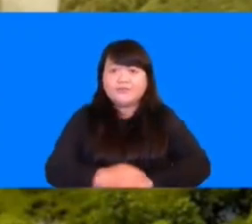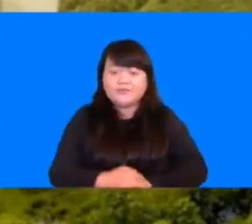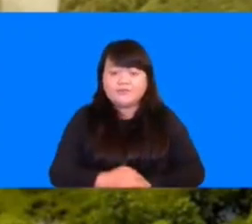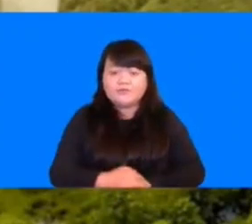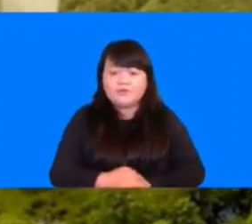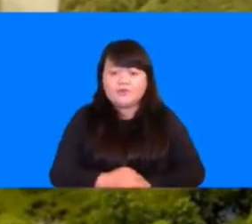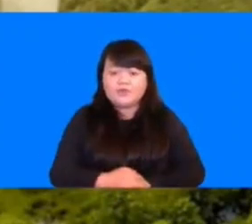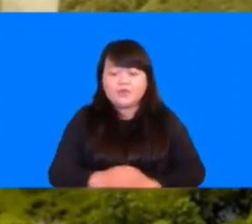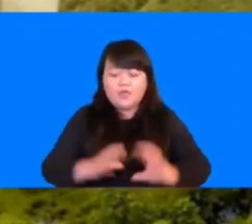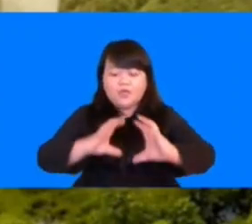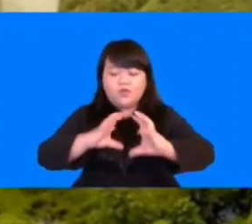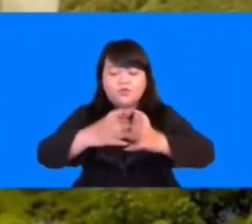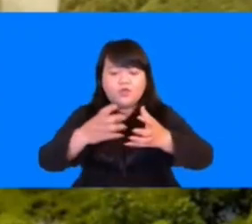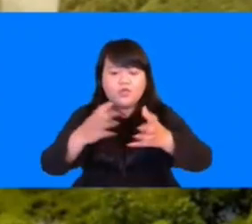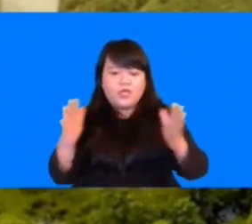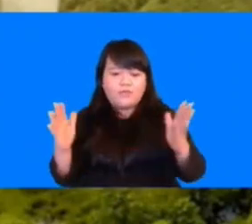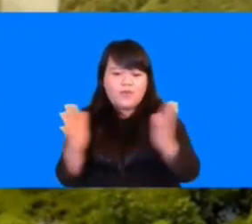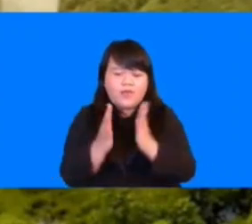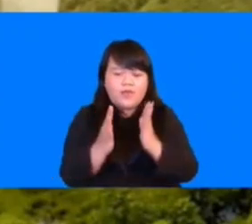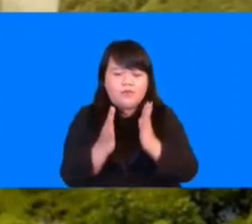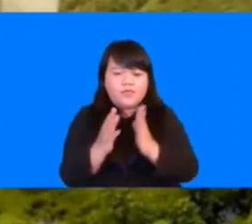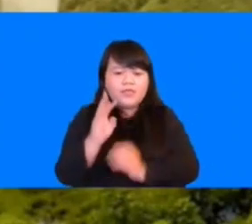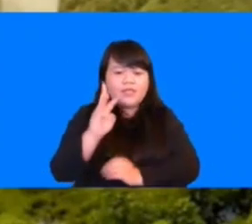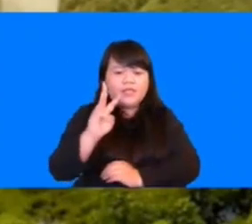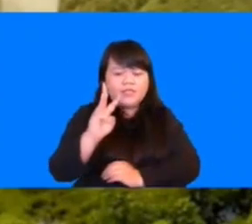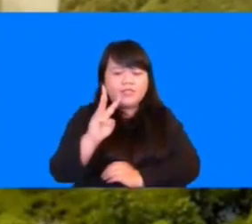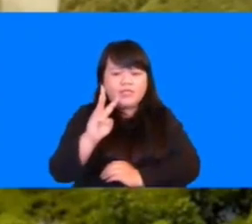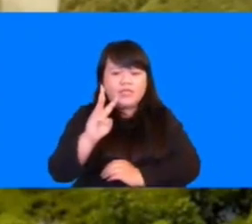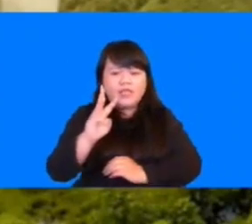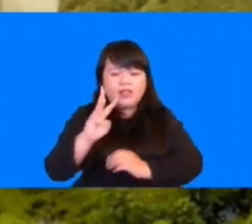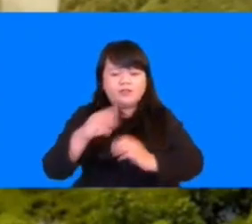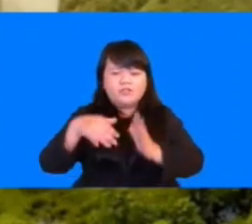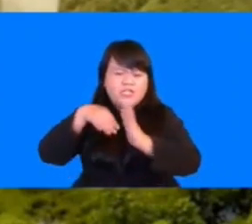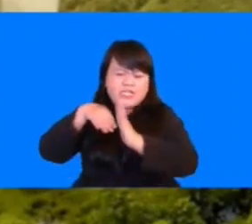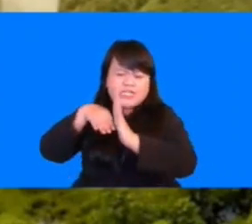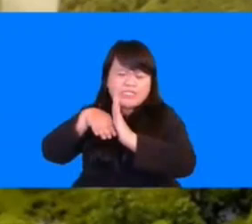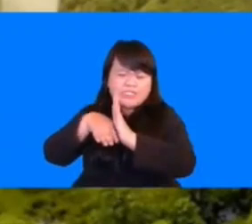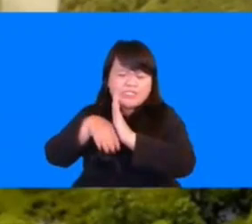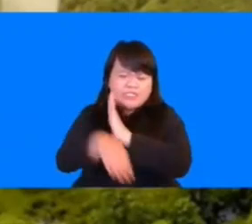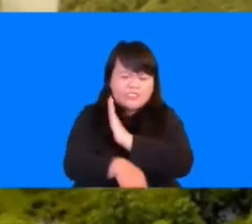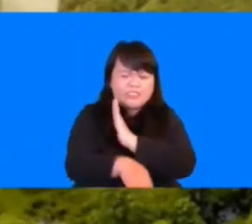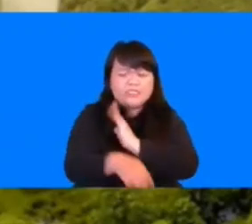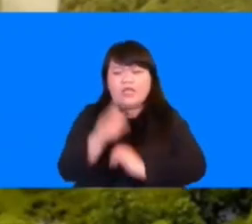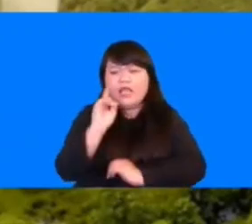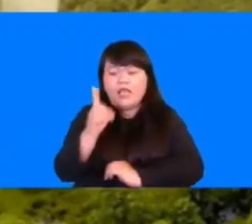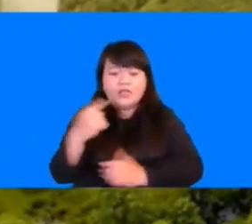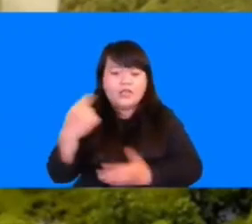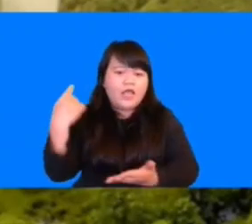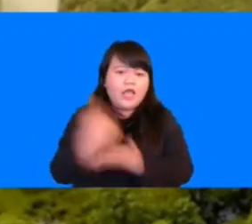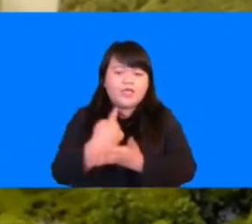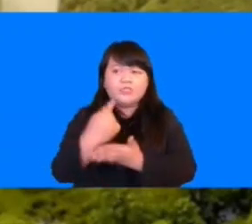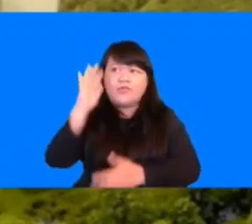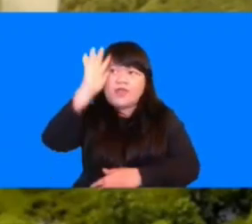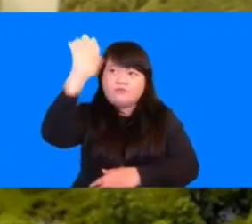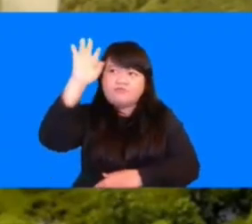kita di seluruh dunia menghadapi triple planetary crisis. Ancaman perubahan